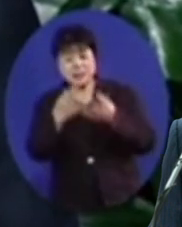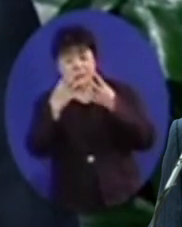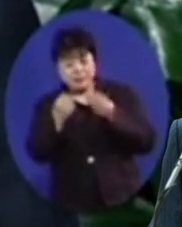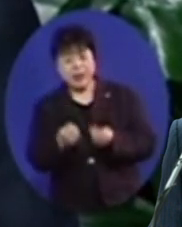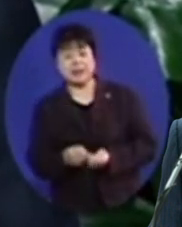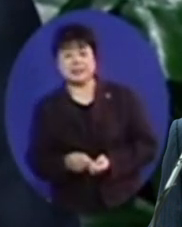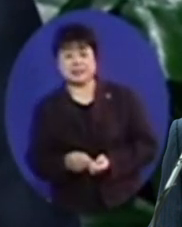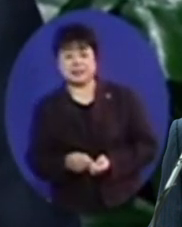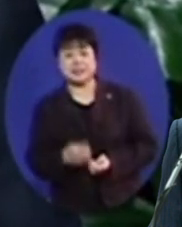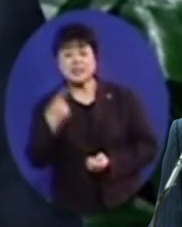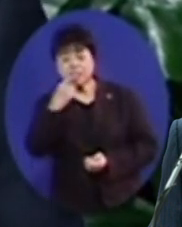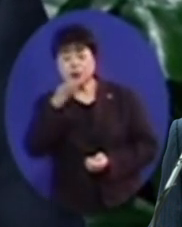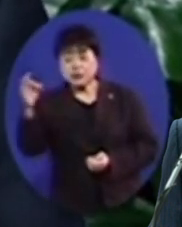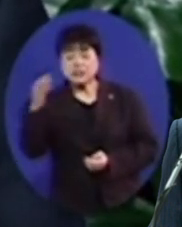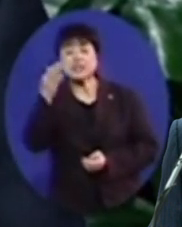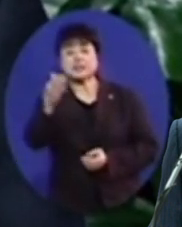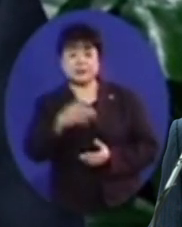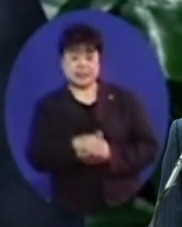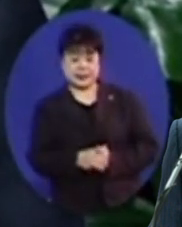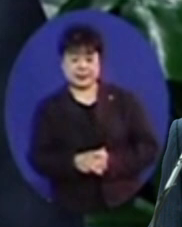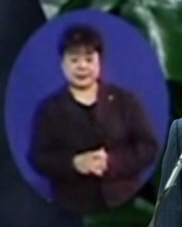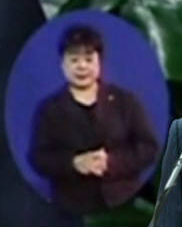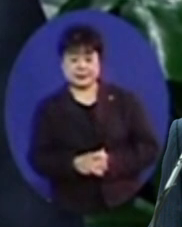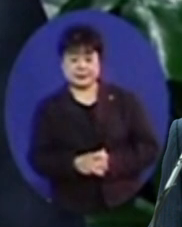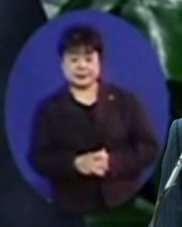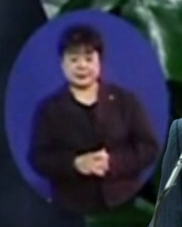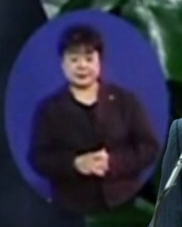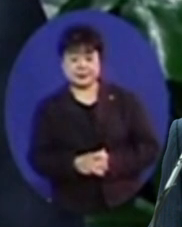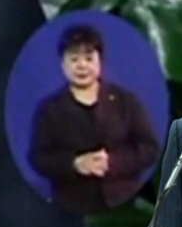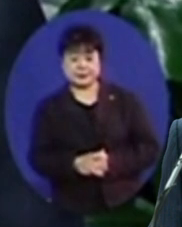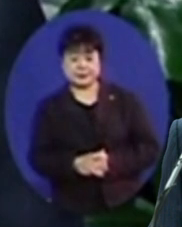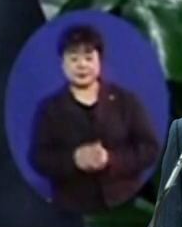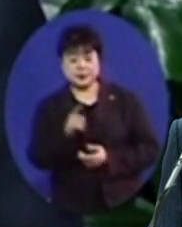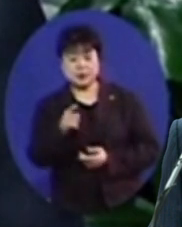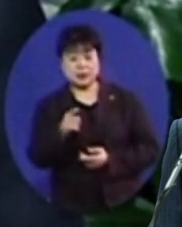입으로 시인하는지 모릅니다. 제가